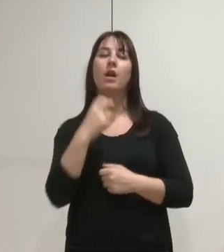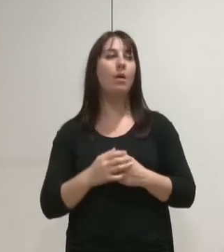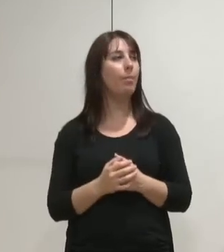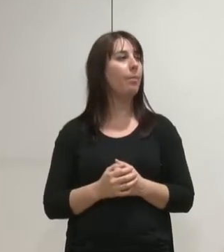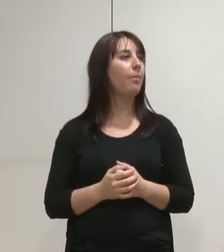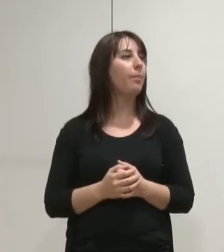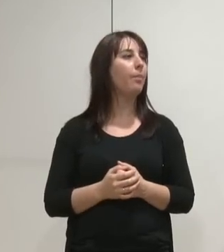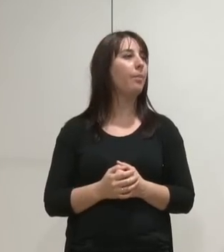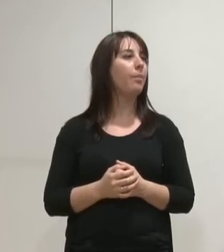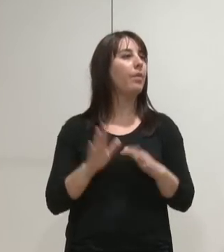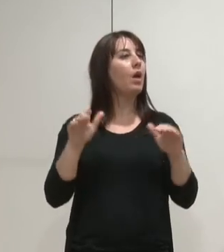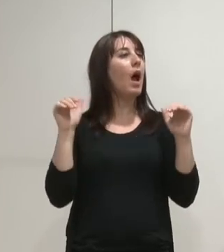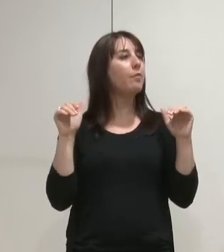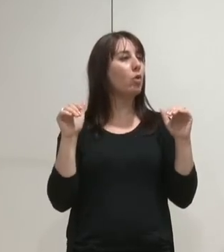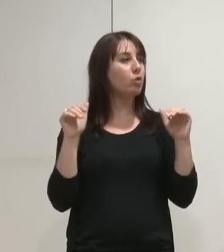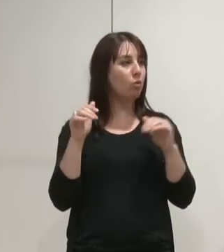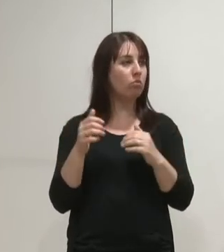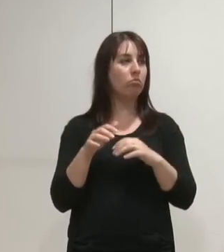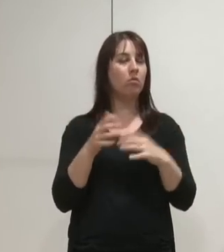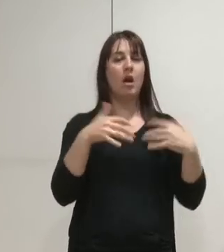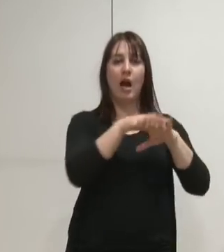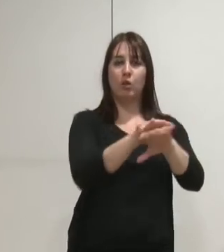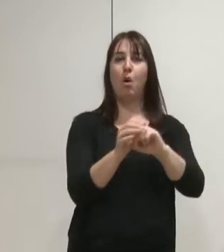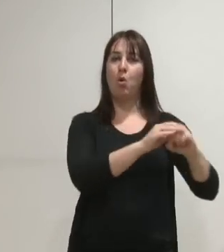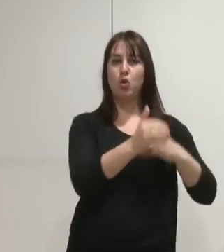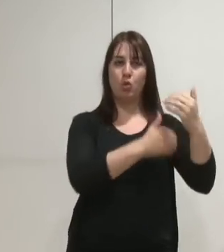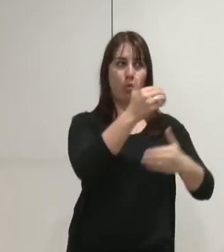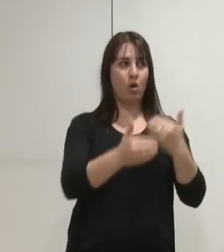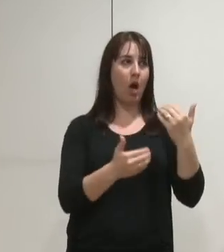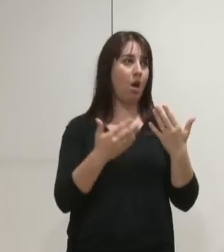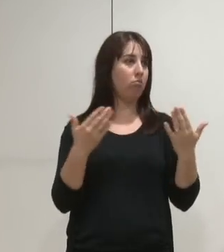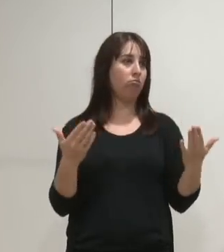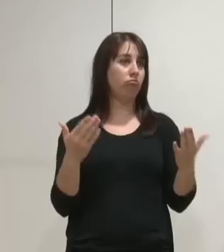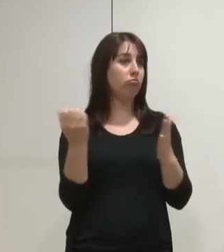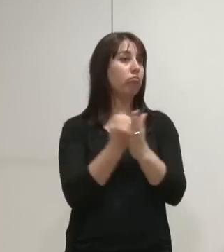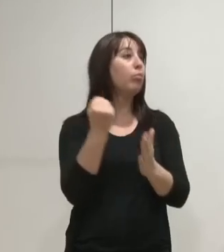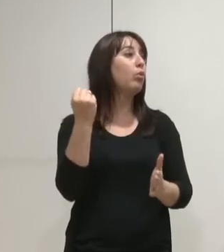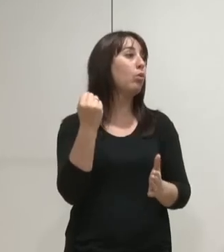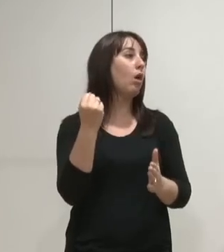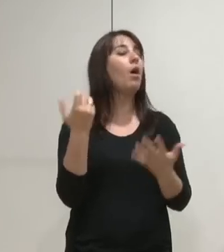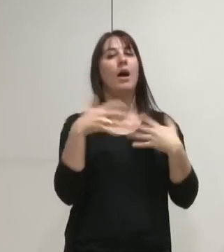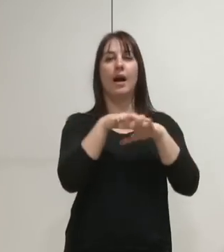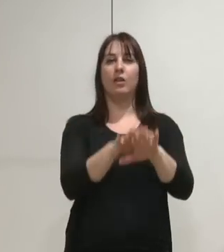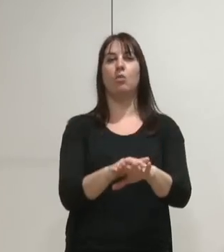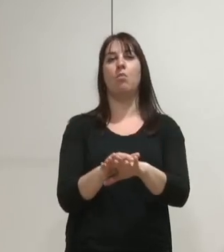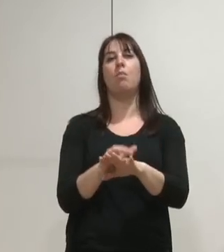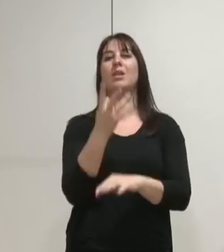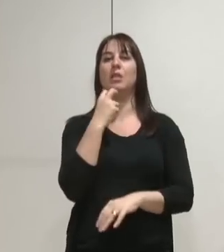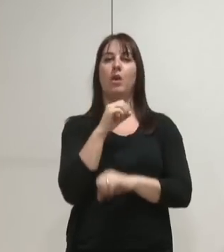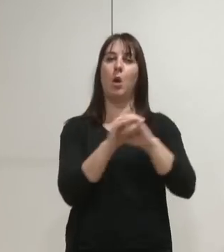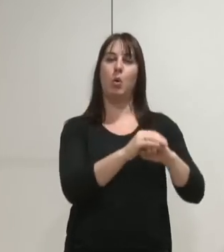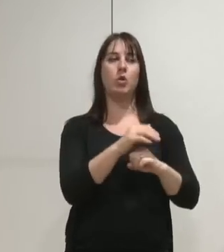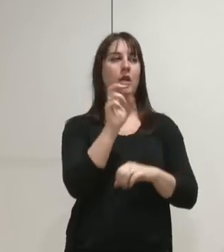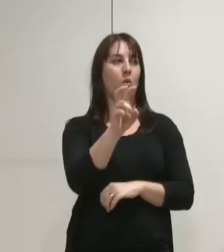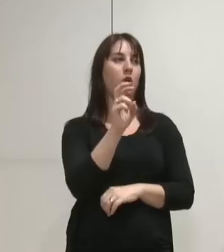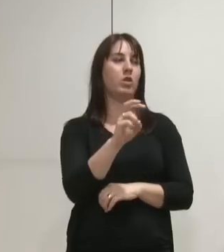civile abstention du rassemblement de gauche et de progrès et donc qui vote pour rassemblement citoyen de la gauche et écologistes C